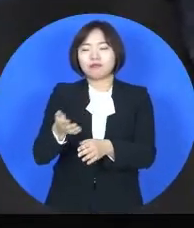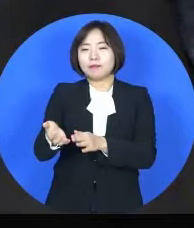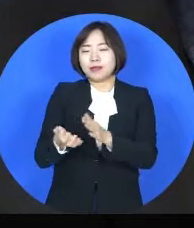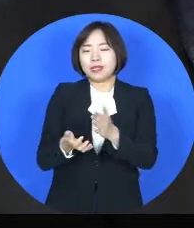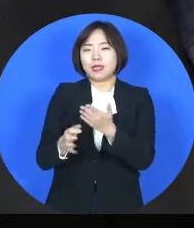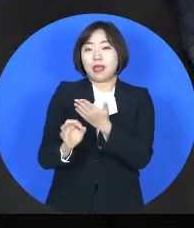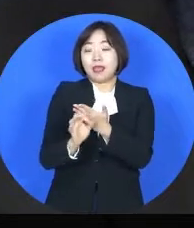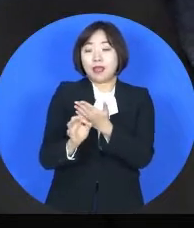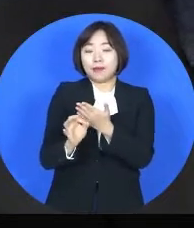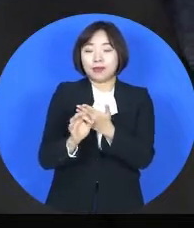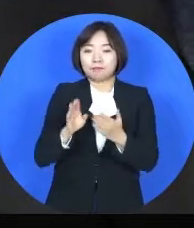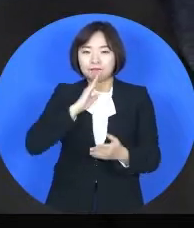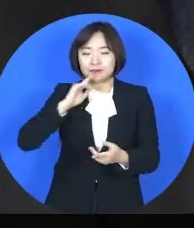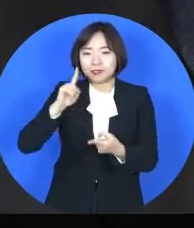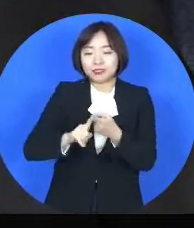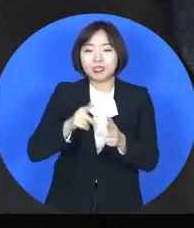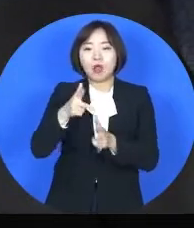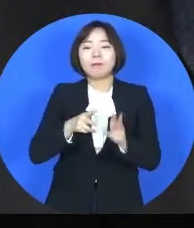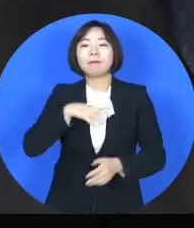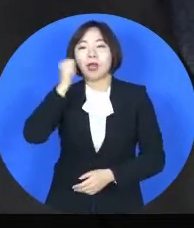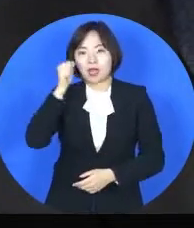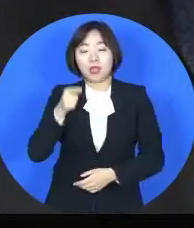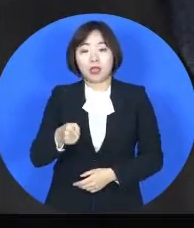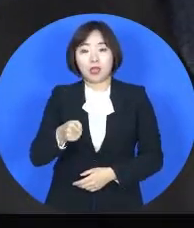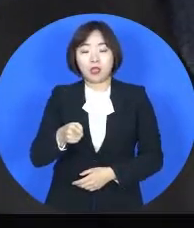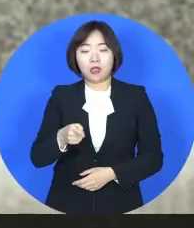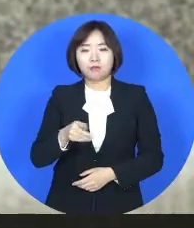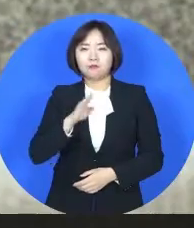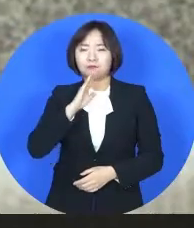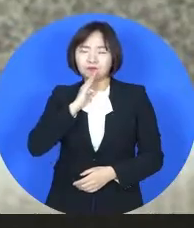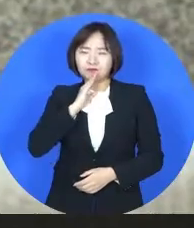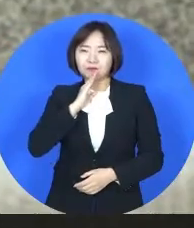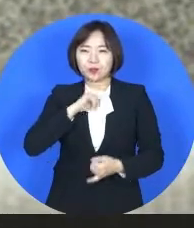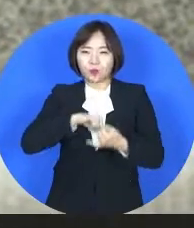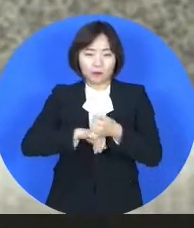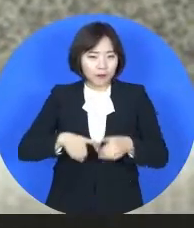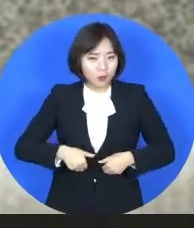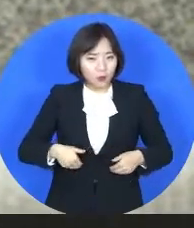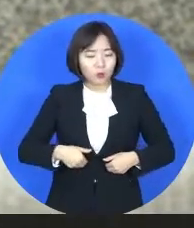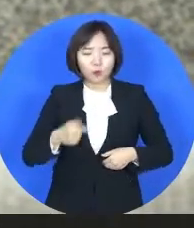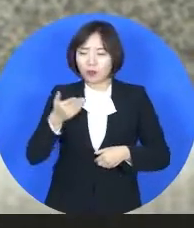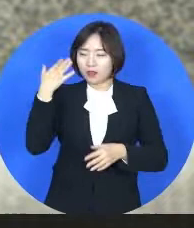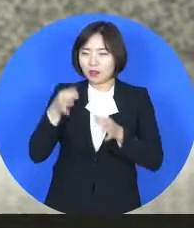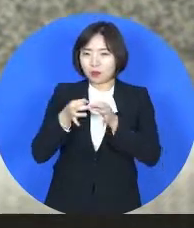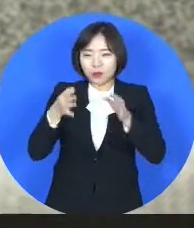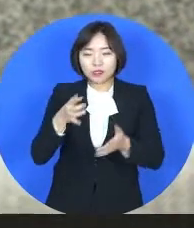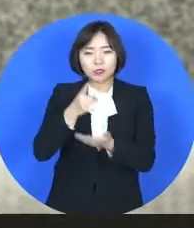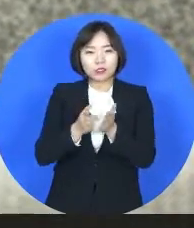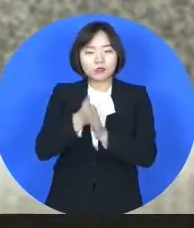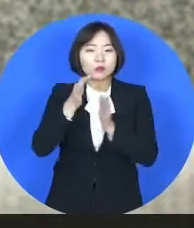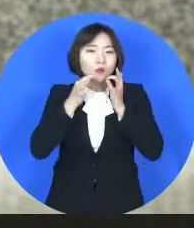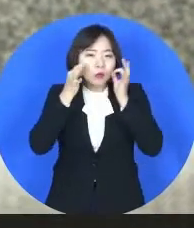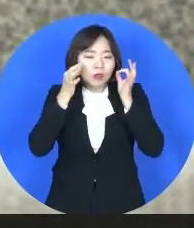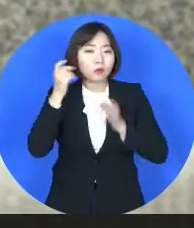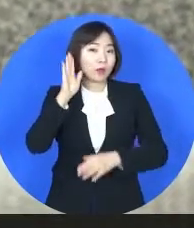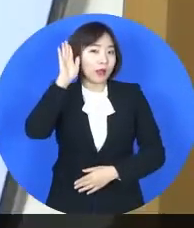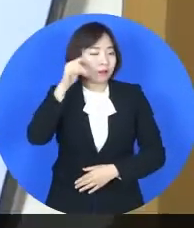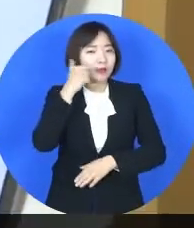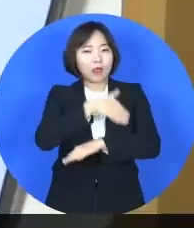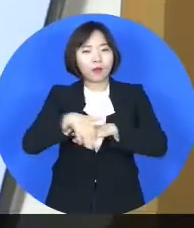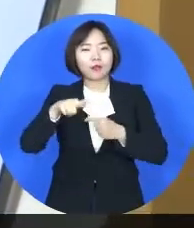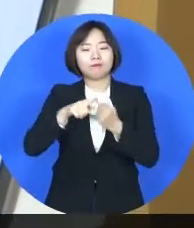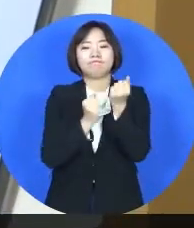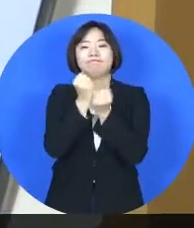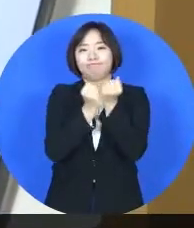구간이 예비 타당성 조사 면제 사업으로 선정됐다고 밝히고 예타 면제 사업 의의와 성과, 그동안 천안시의 노력,